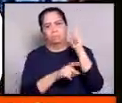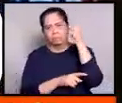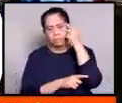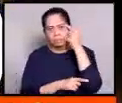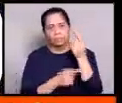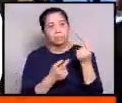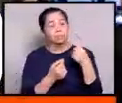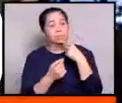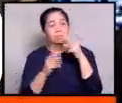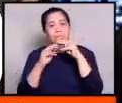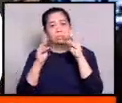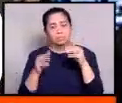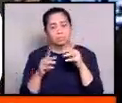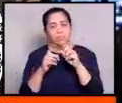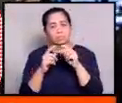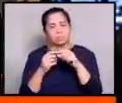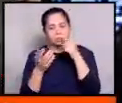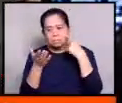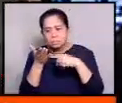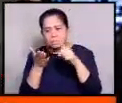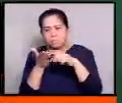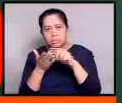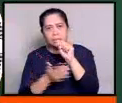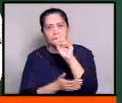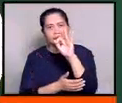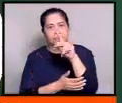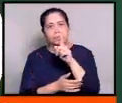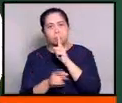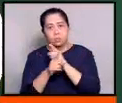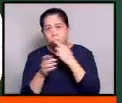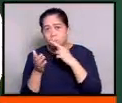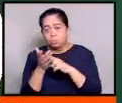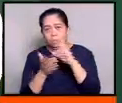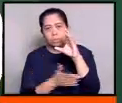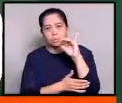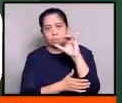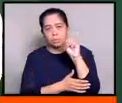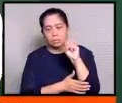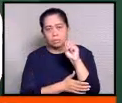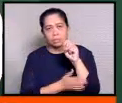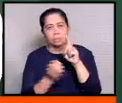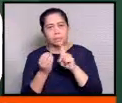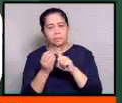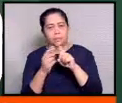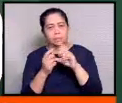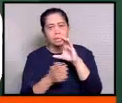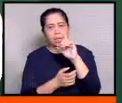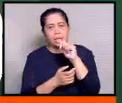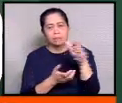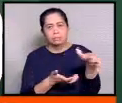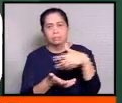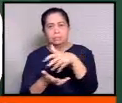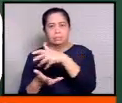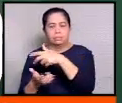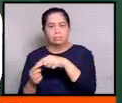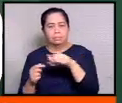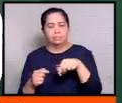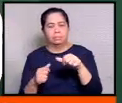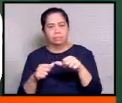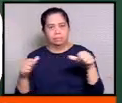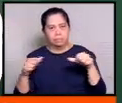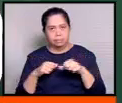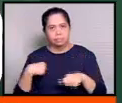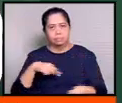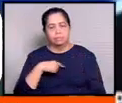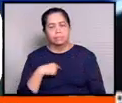Ayon naman sa palasyo, ipapavalidate nila sa AFP ang report ng CSIS kaugnay ng clam harvesting activities sa ating